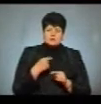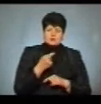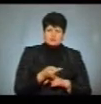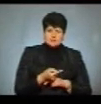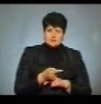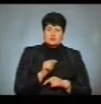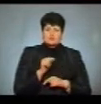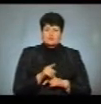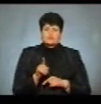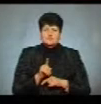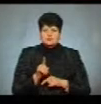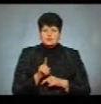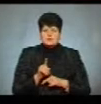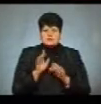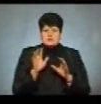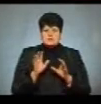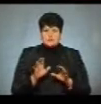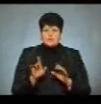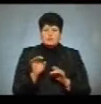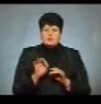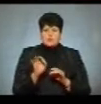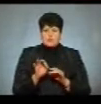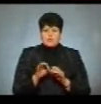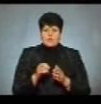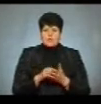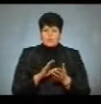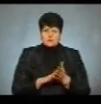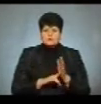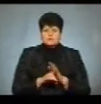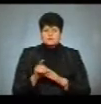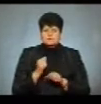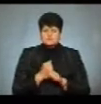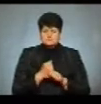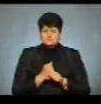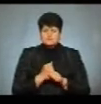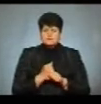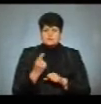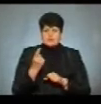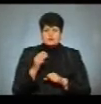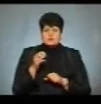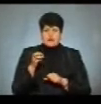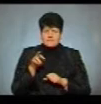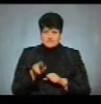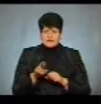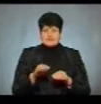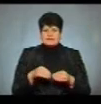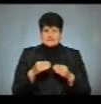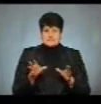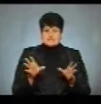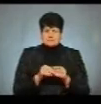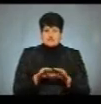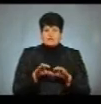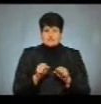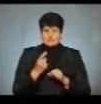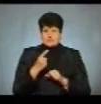через те, що закон про комерційний облік вступає повністю в силу і закон про ЖКГ з 1 травня, і дається співвласникам